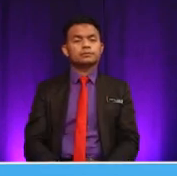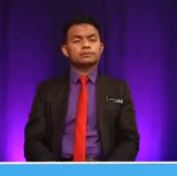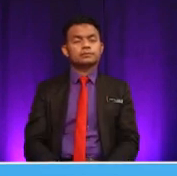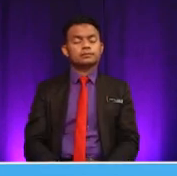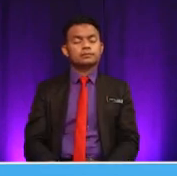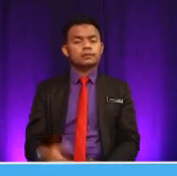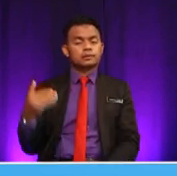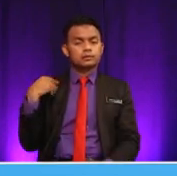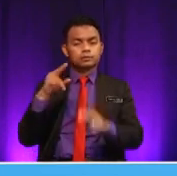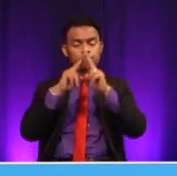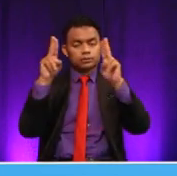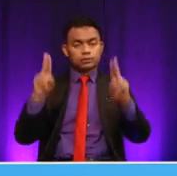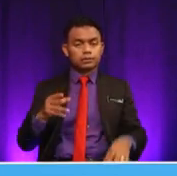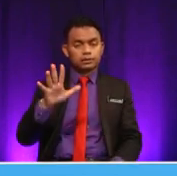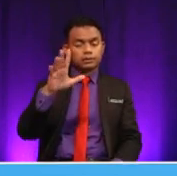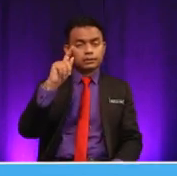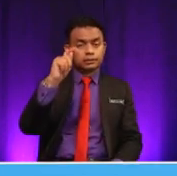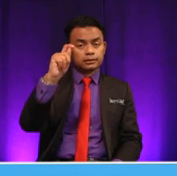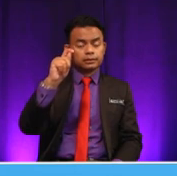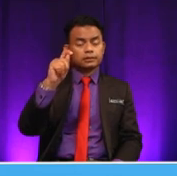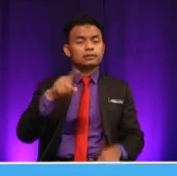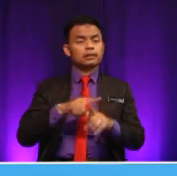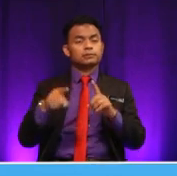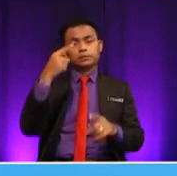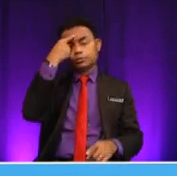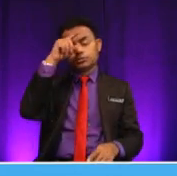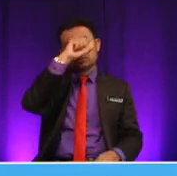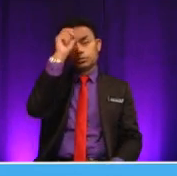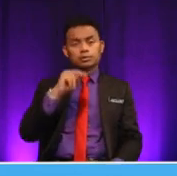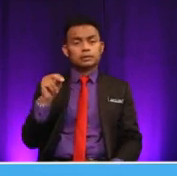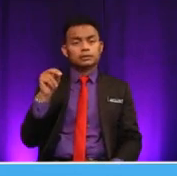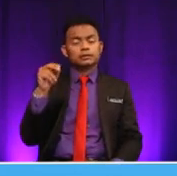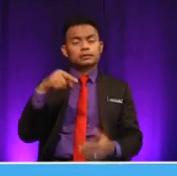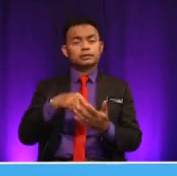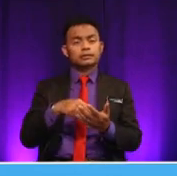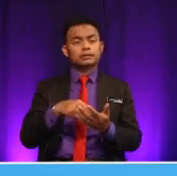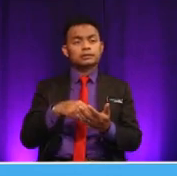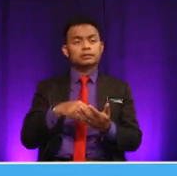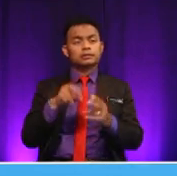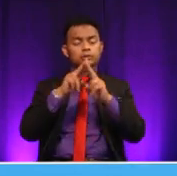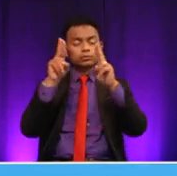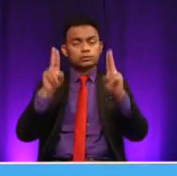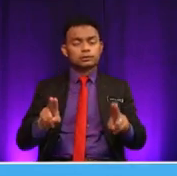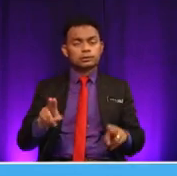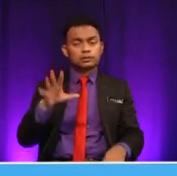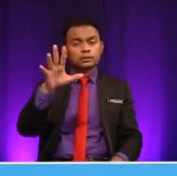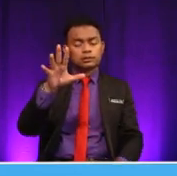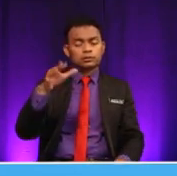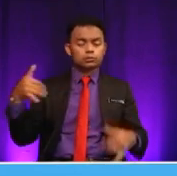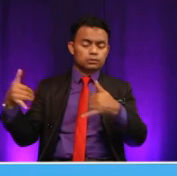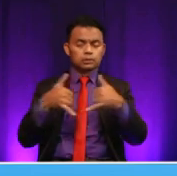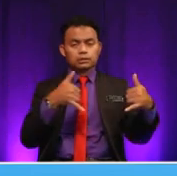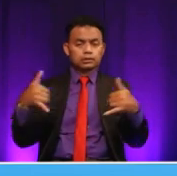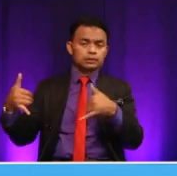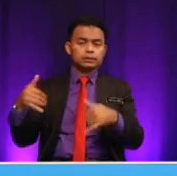latihan jadi untuk soal ini dia keluarkan hujan lari ulang alik 10 mite sobat